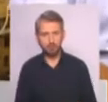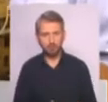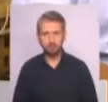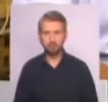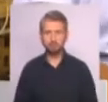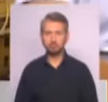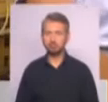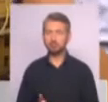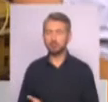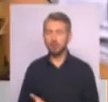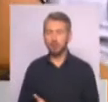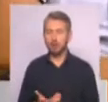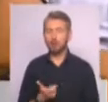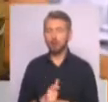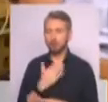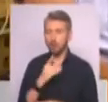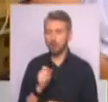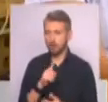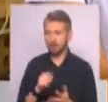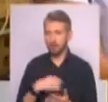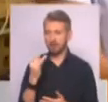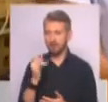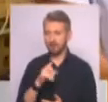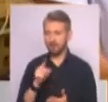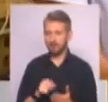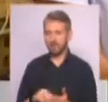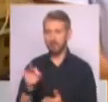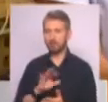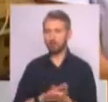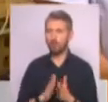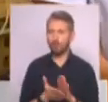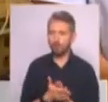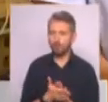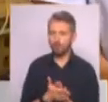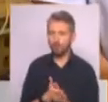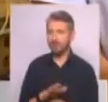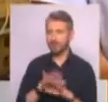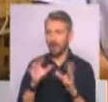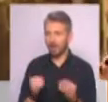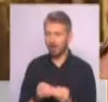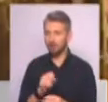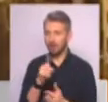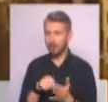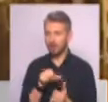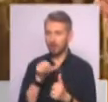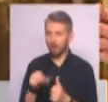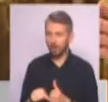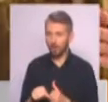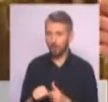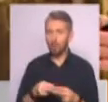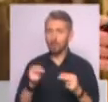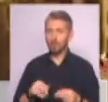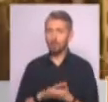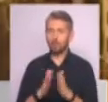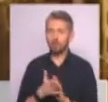Пане Роман, досить дякуємо за запитання, досить цікаве запитання з приводу договорів. Взагалі, питання окремо, укладання